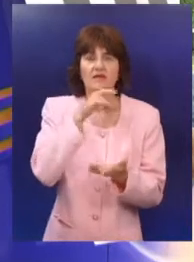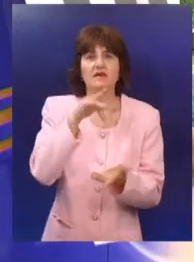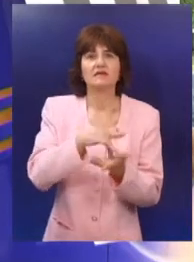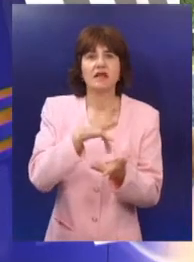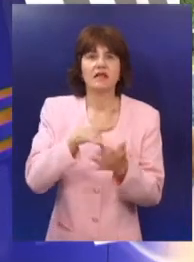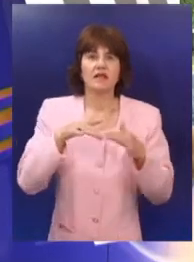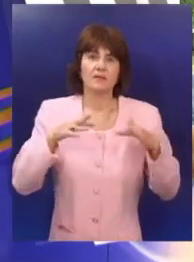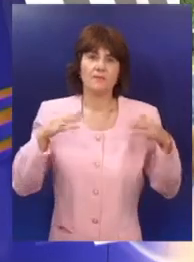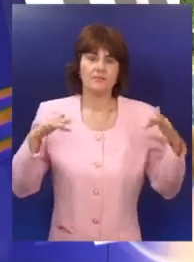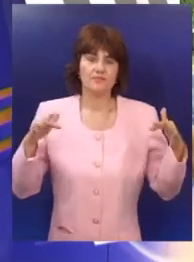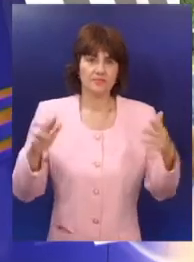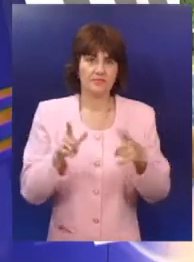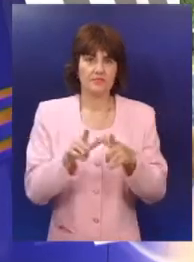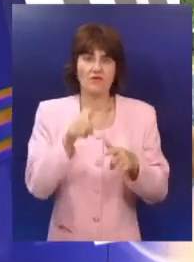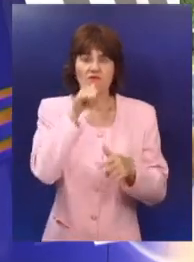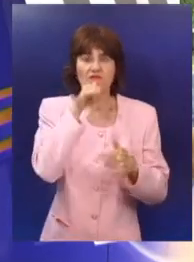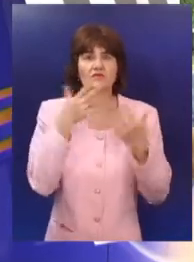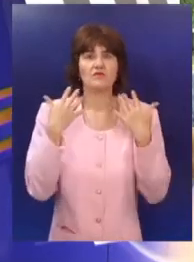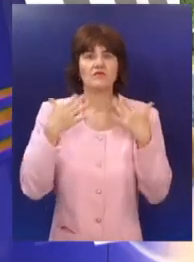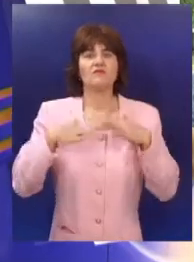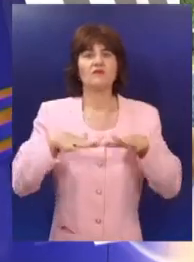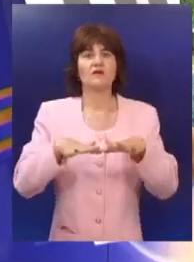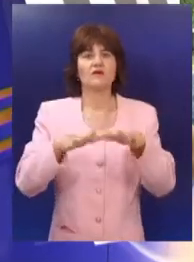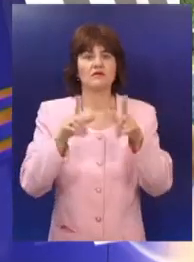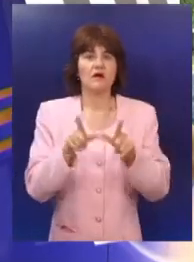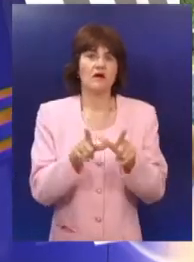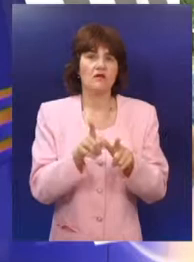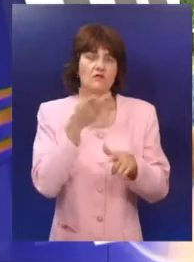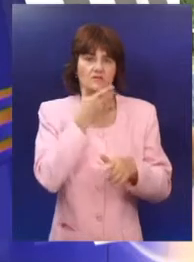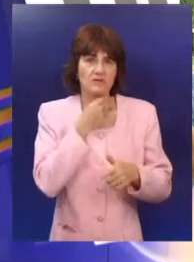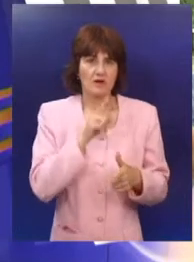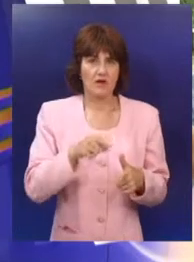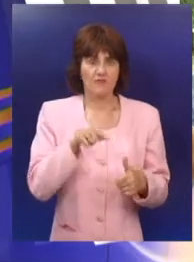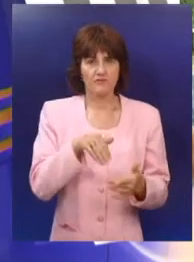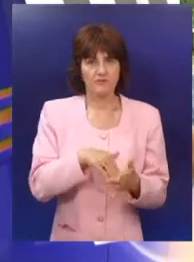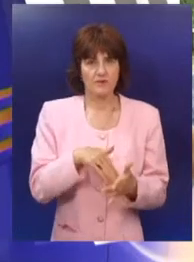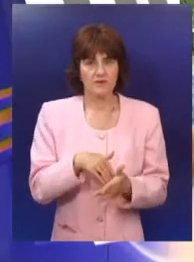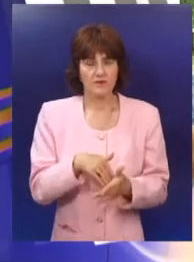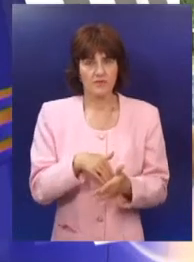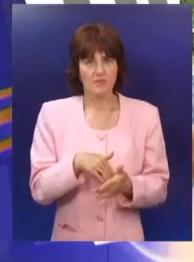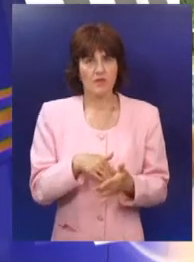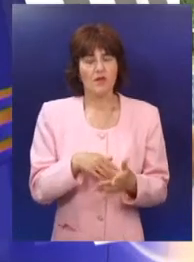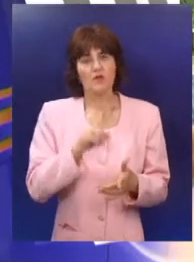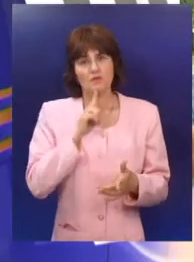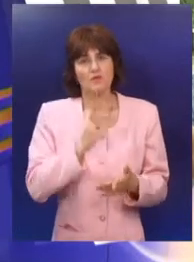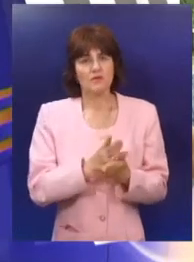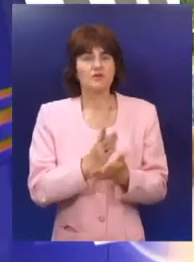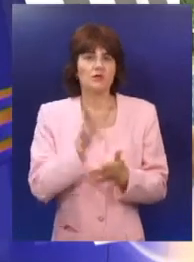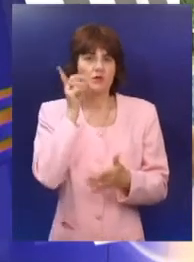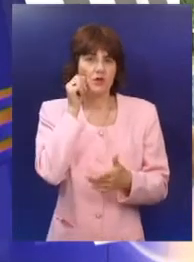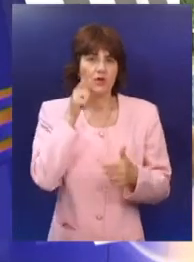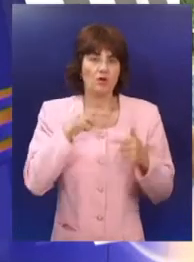centralno mesto nekih budućih dešavanja, okupljanja, jedna lokacija kako smo ih hteli i zamislili prvobitnom idejom, oko koje će se